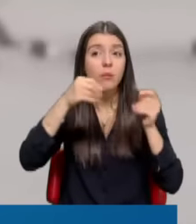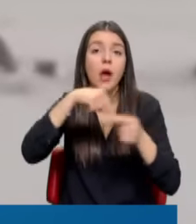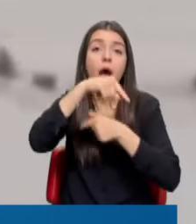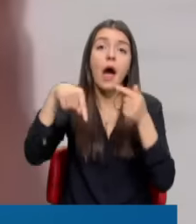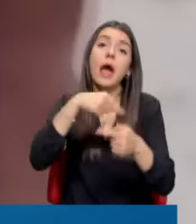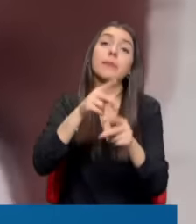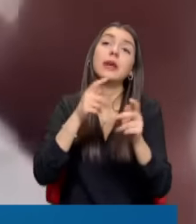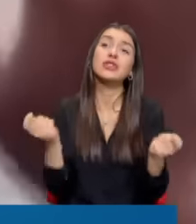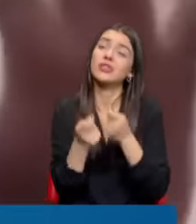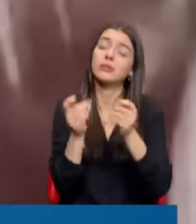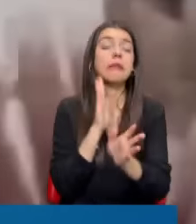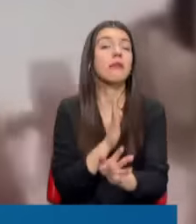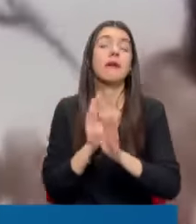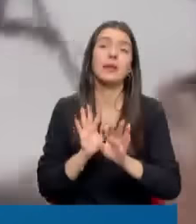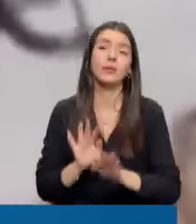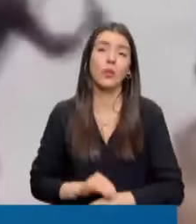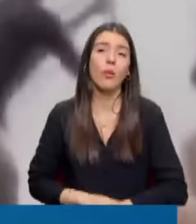çalışması sürüyor.